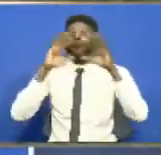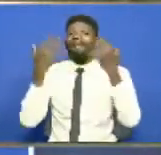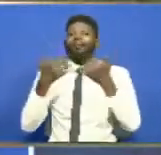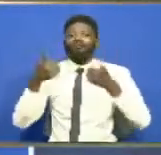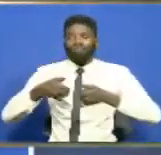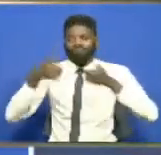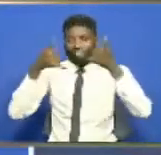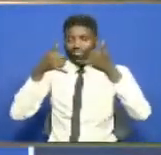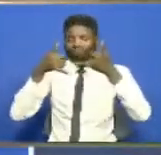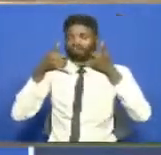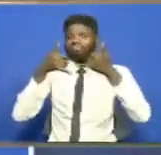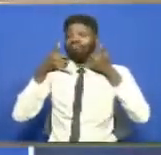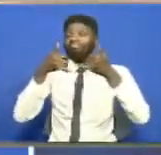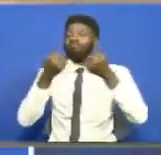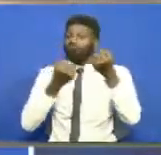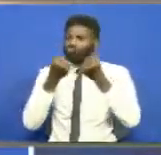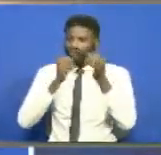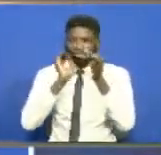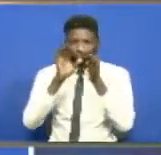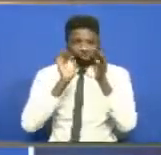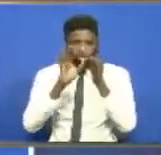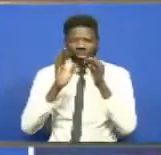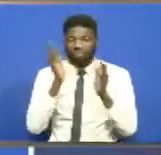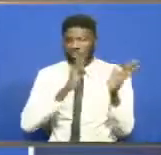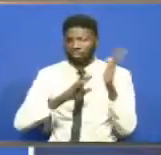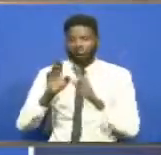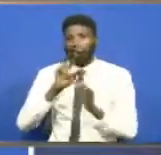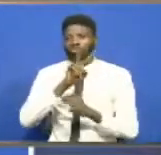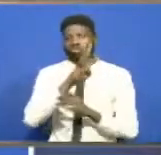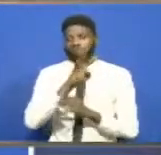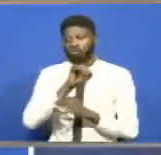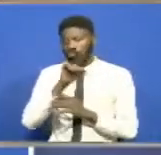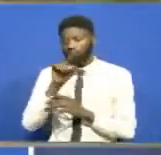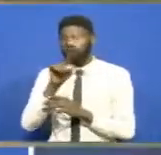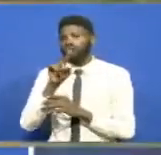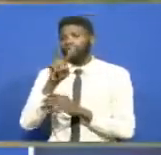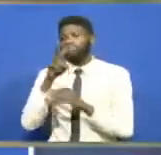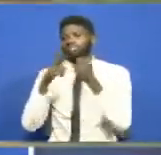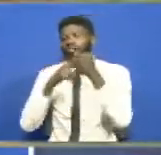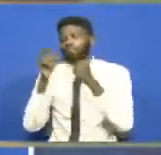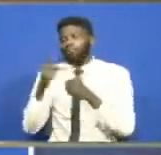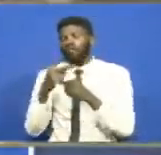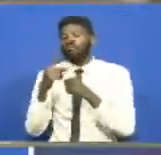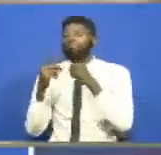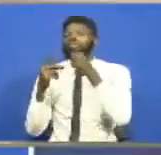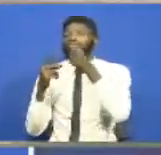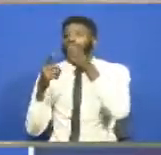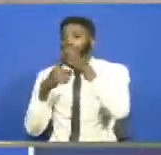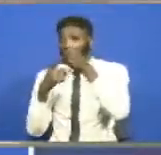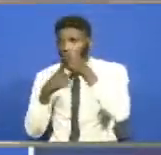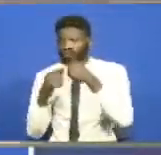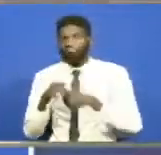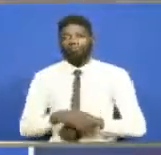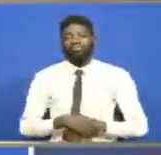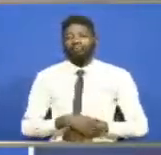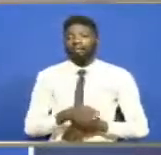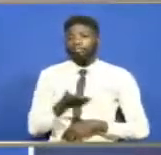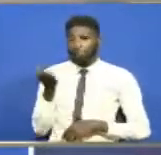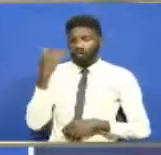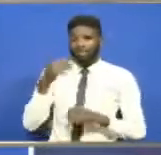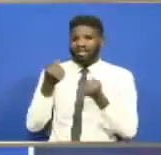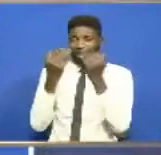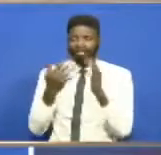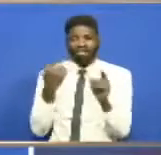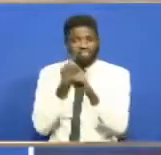rally yaliyoratibiwa kuandaliwa tarehe 24 hadi 27 mwezi Juni. Mashindano hayo ya Equator tayari yalikuwa yamevutia madereva